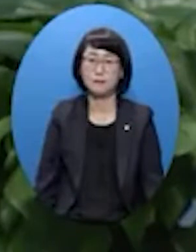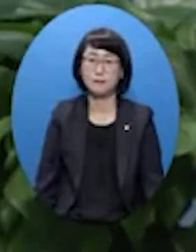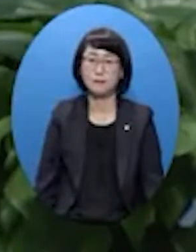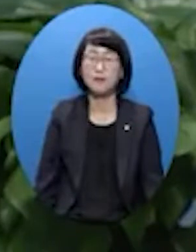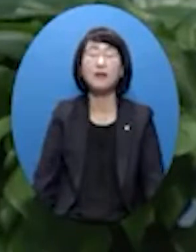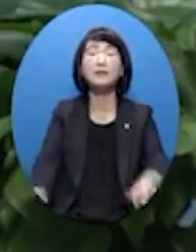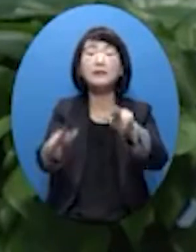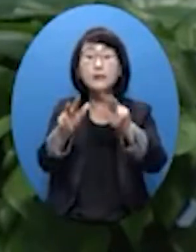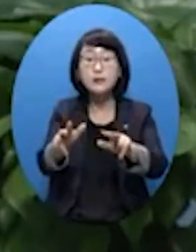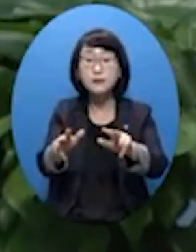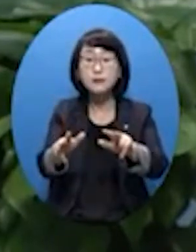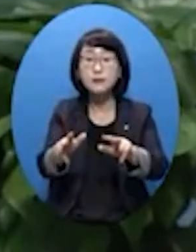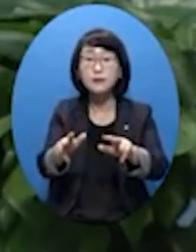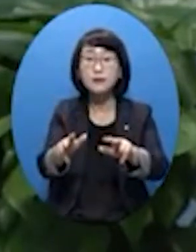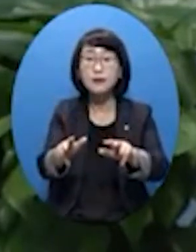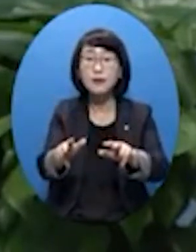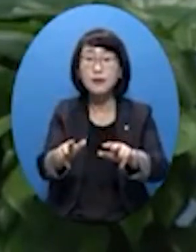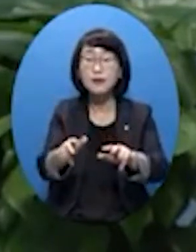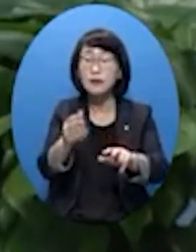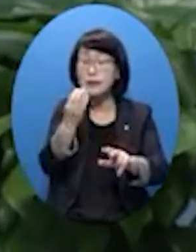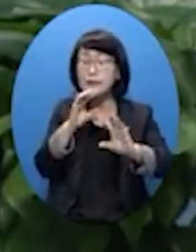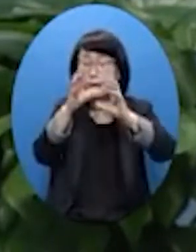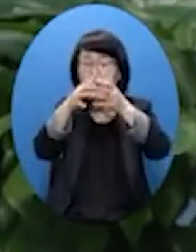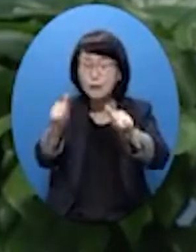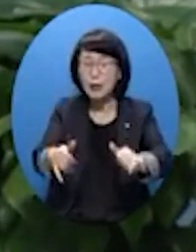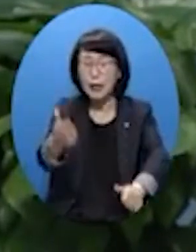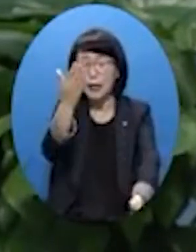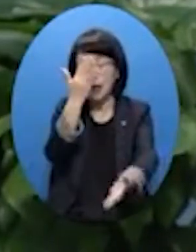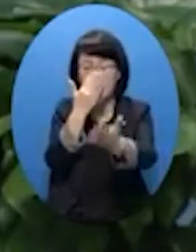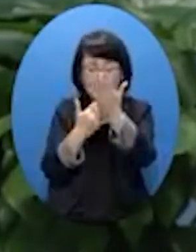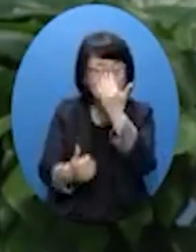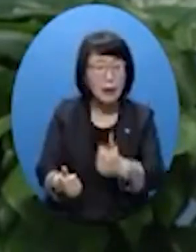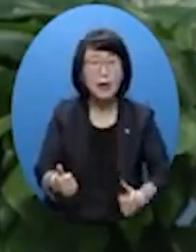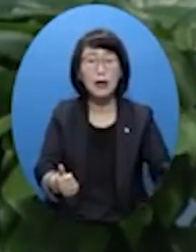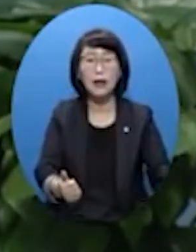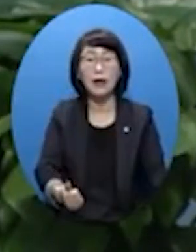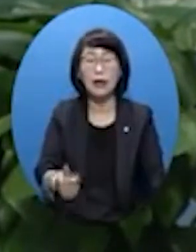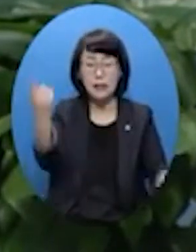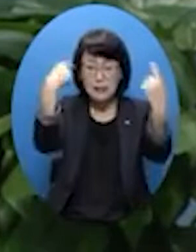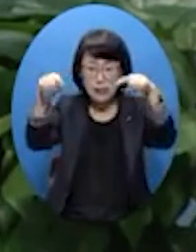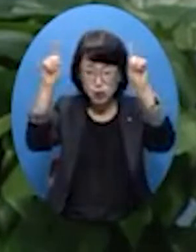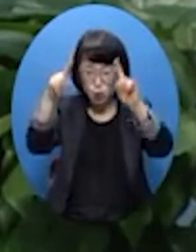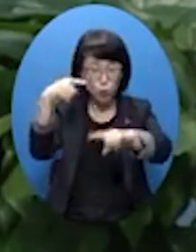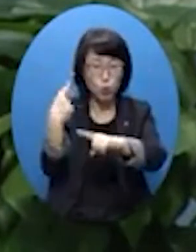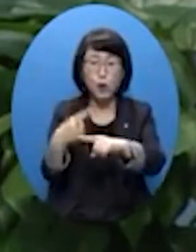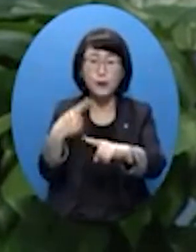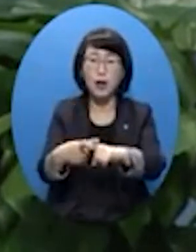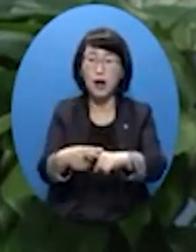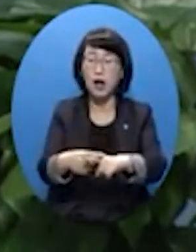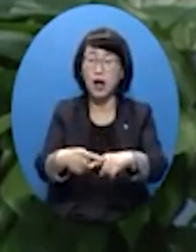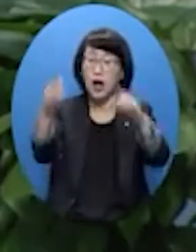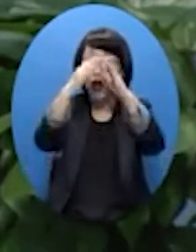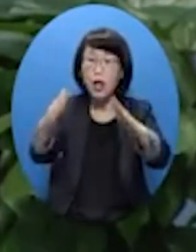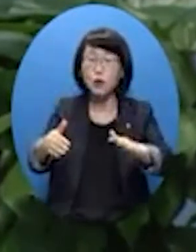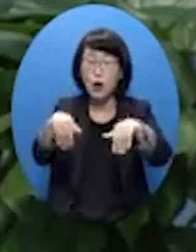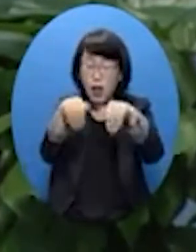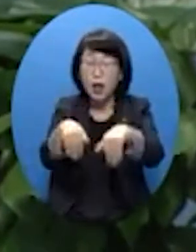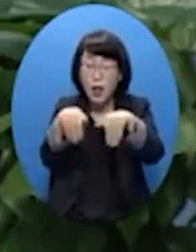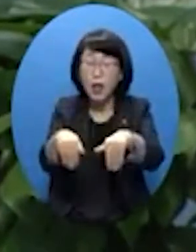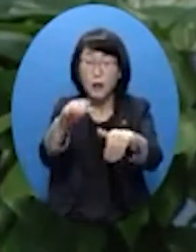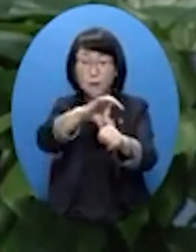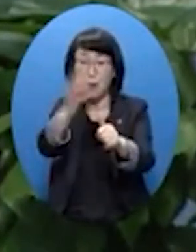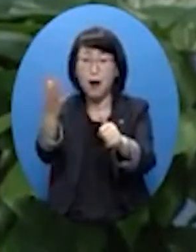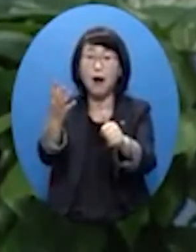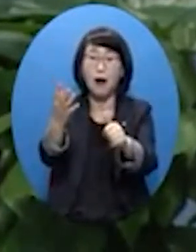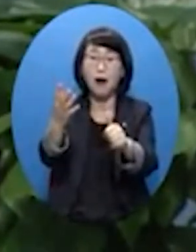지금 저들이 즉 2급 지긋한 지옥화 거 같은 애굽에서 의 노예 생활에서 노란